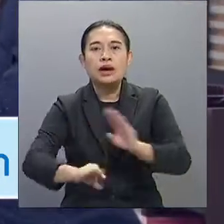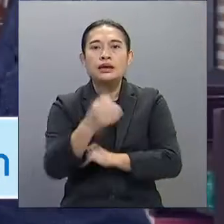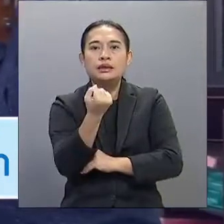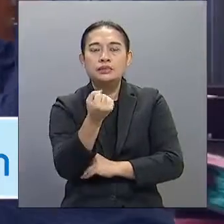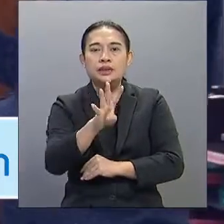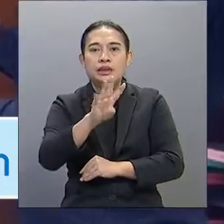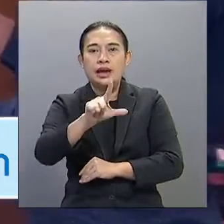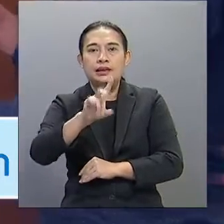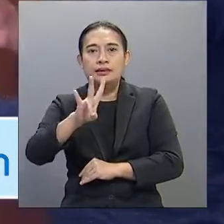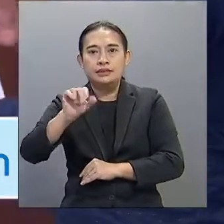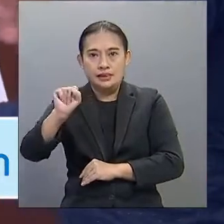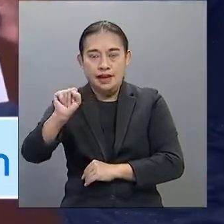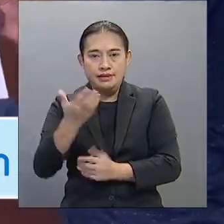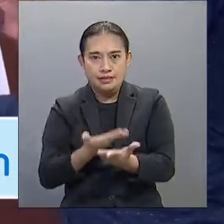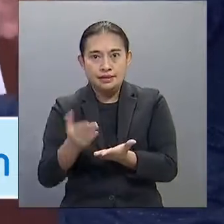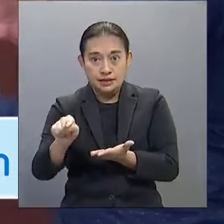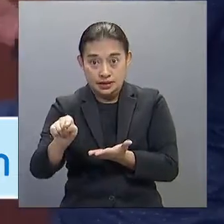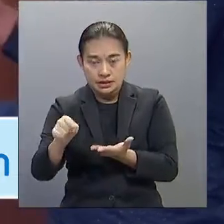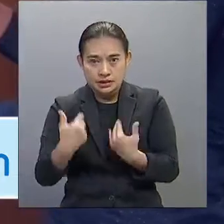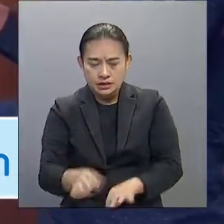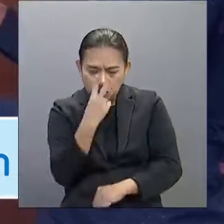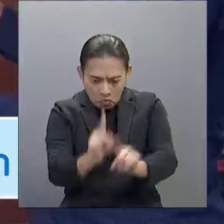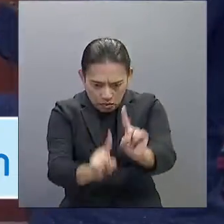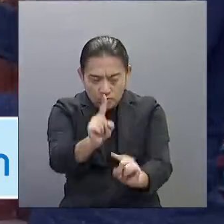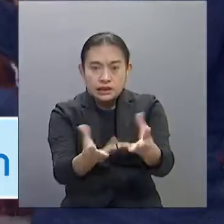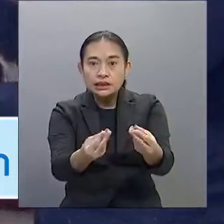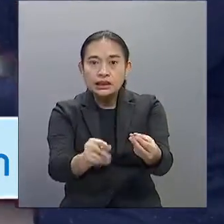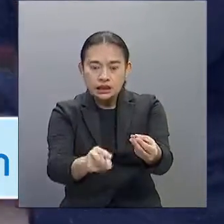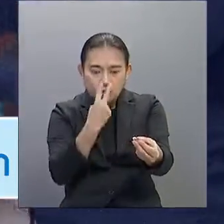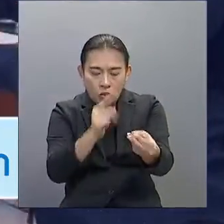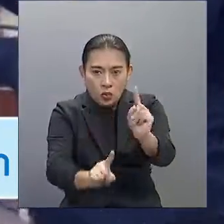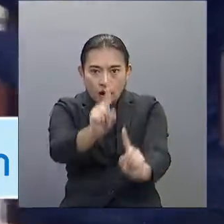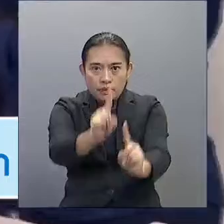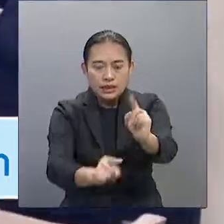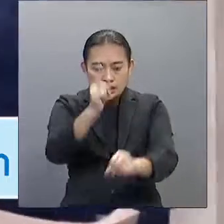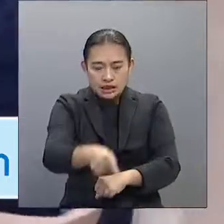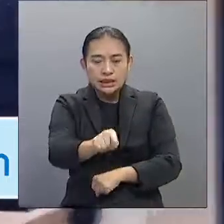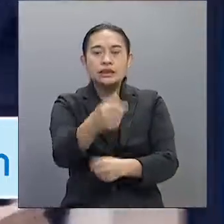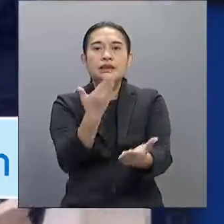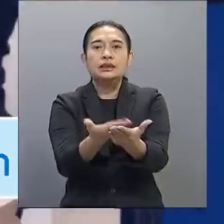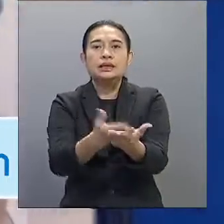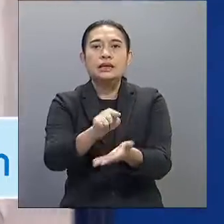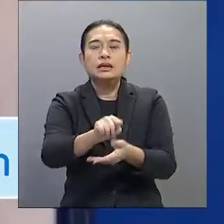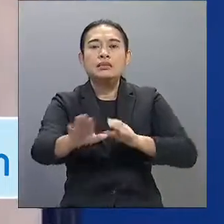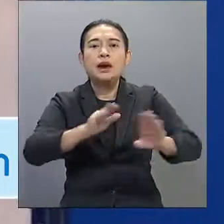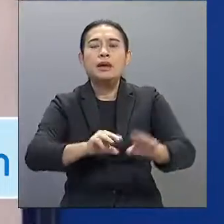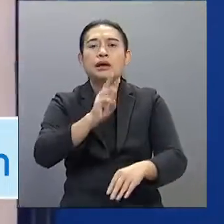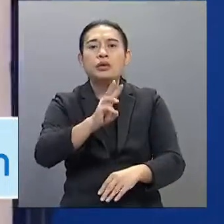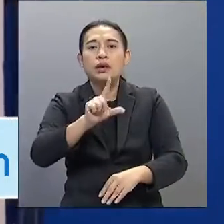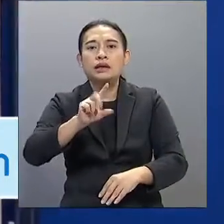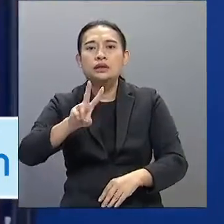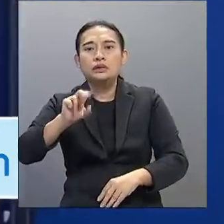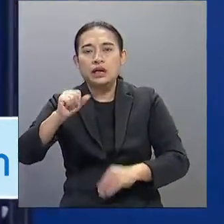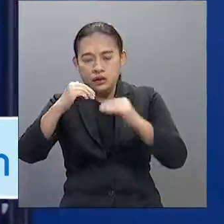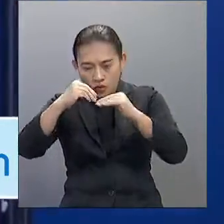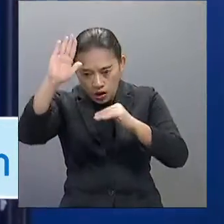7 แสนบาทค่ะในขณะที่ราคาประเมินนะคะเขาบอกว่าจริง ๆ แล้วมันมีเพีงแค่ 6 ล้าน 2 แสน